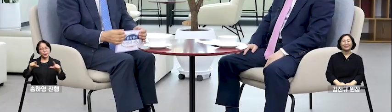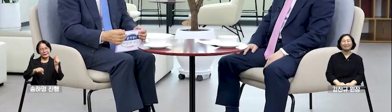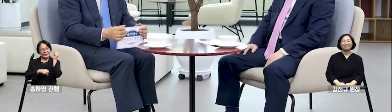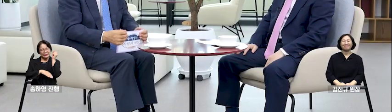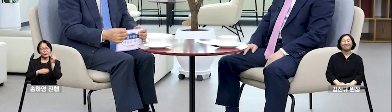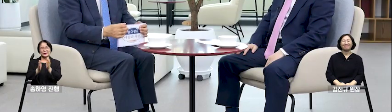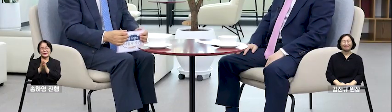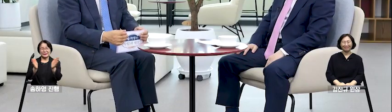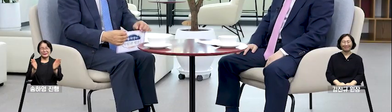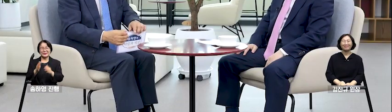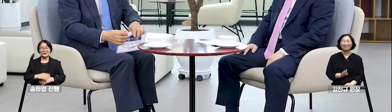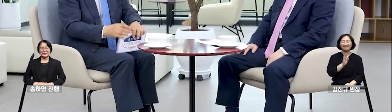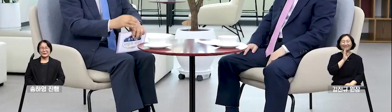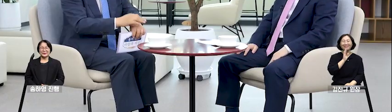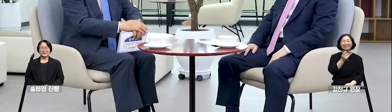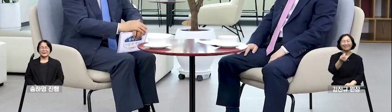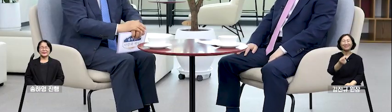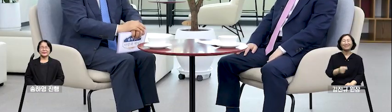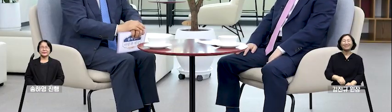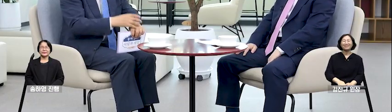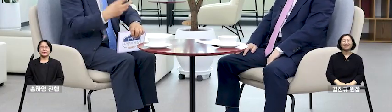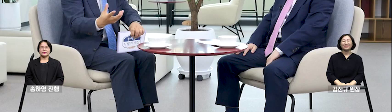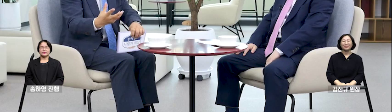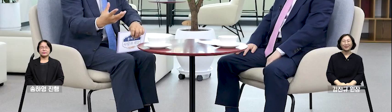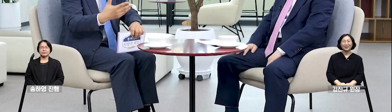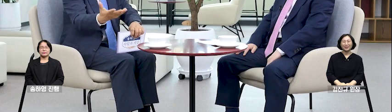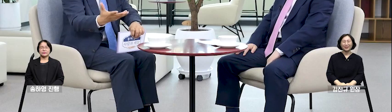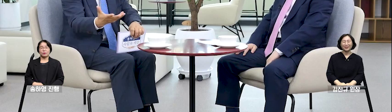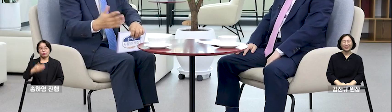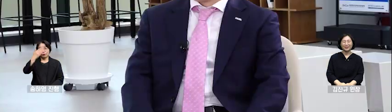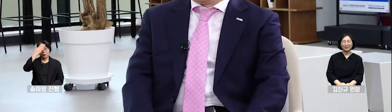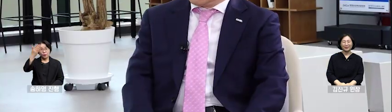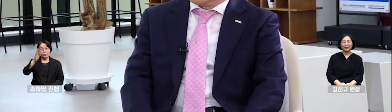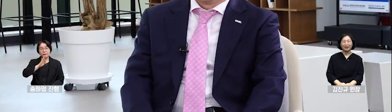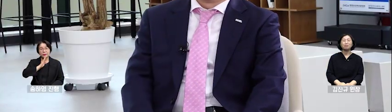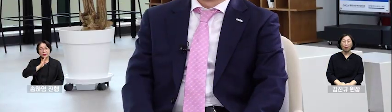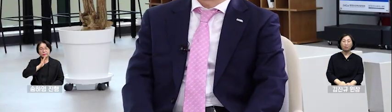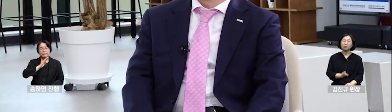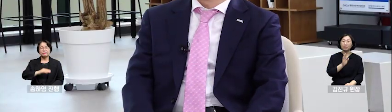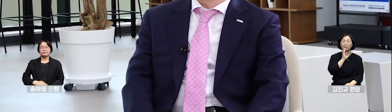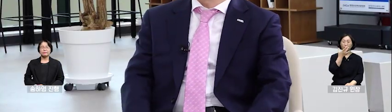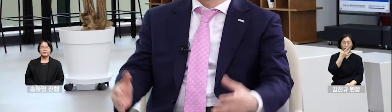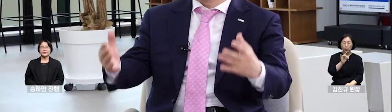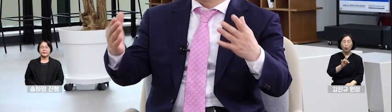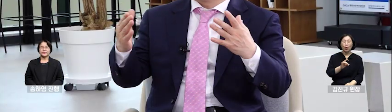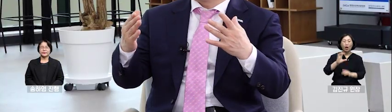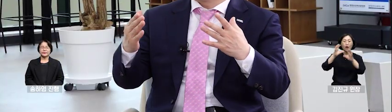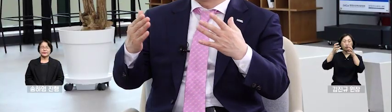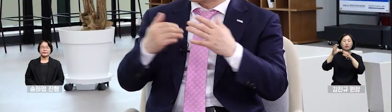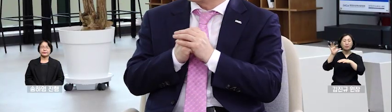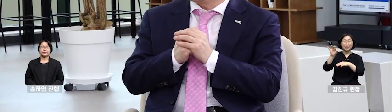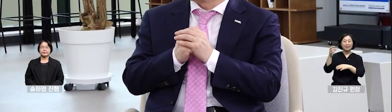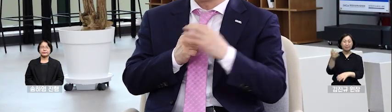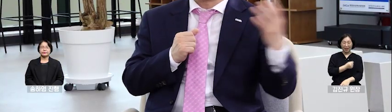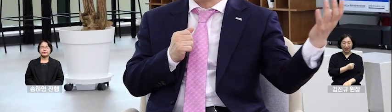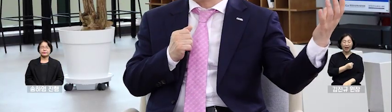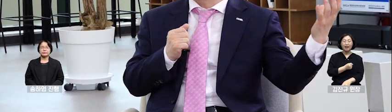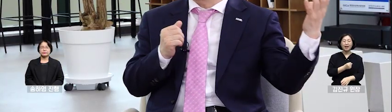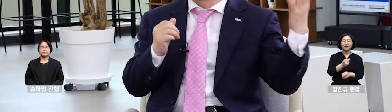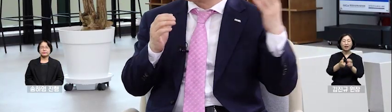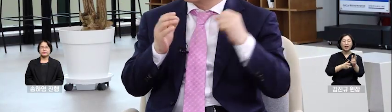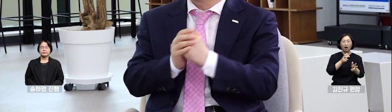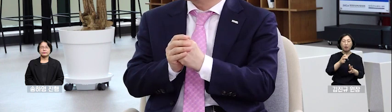기초 부터 시작해야 되 4 - 어 근데 무료로 이게 다 이 직접 이건 뭐 저희가 이제 국회 사업을 따서 또